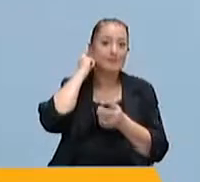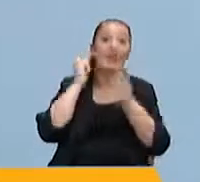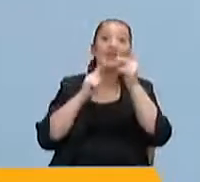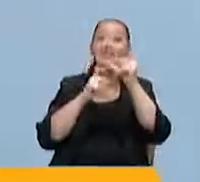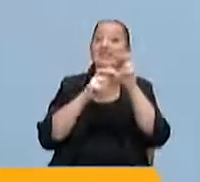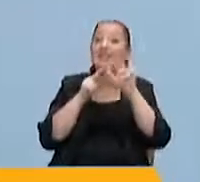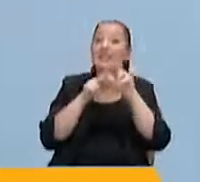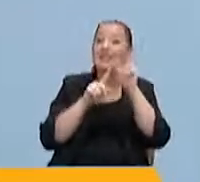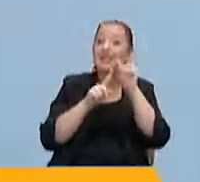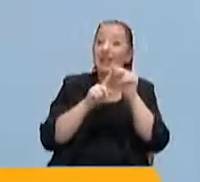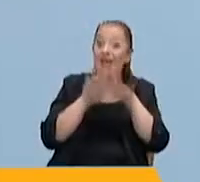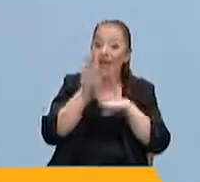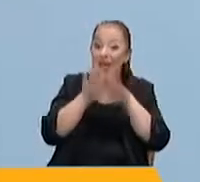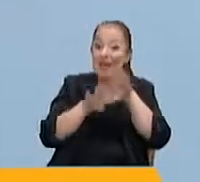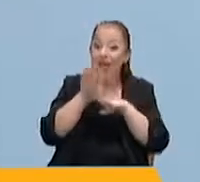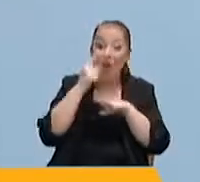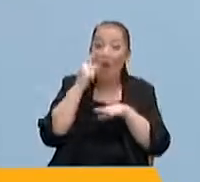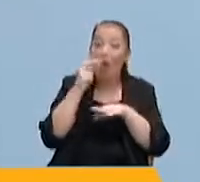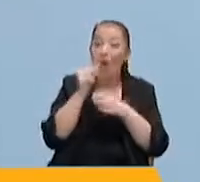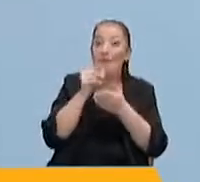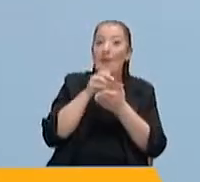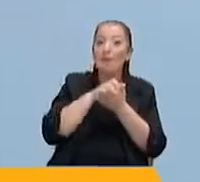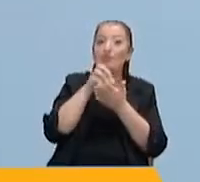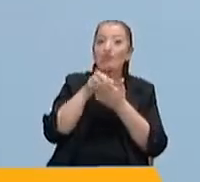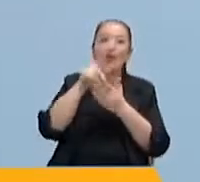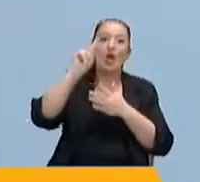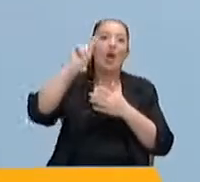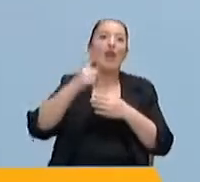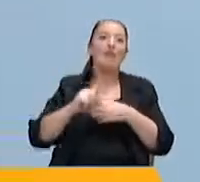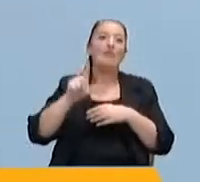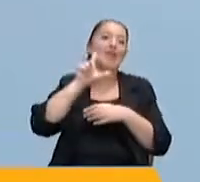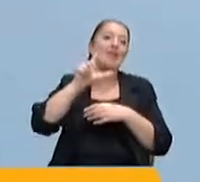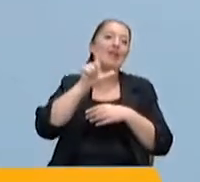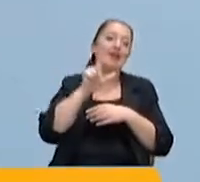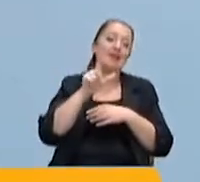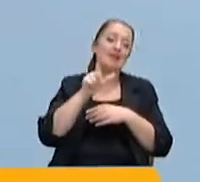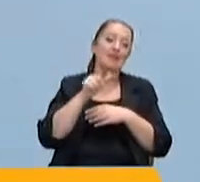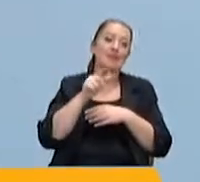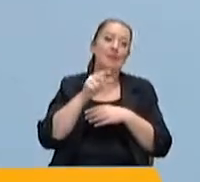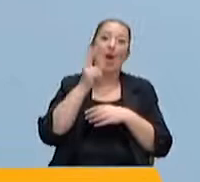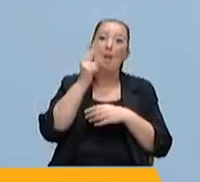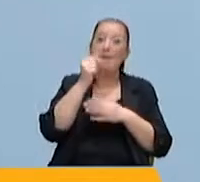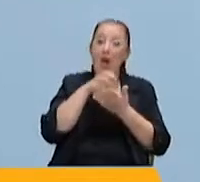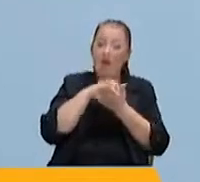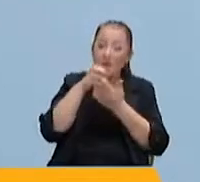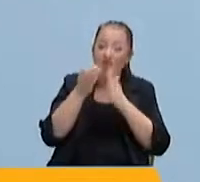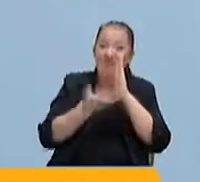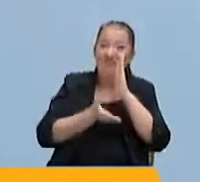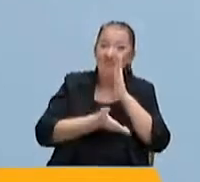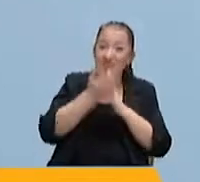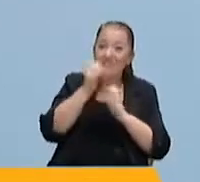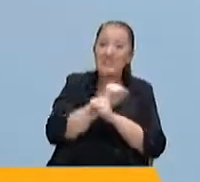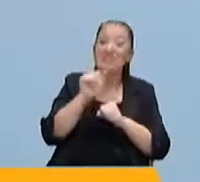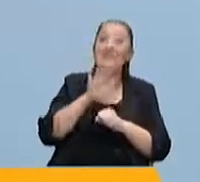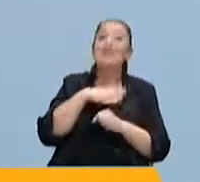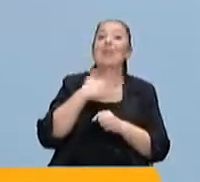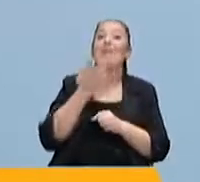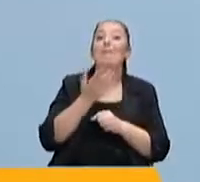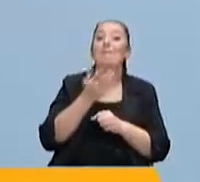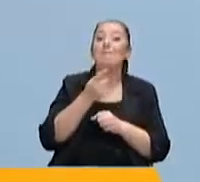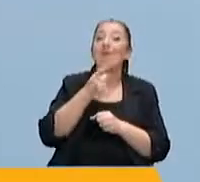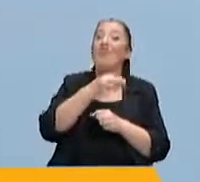İSKİ denk bütçeyle yönetilmesi gereken bir kurum. Bütçe fazlası vermesini ben istemiyorum İSKİ'nin. Verdiği bütçe fazlasını